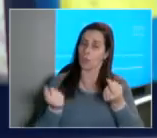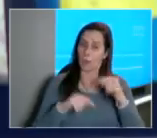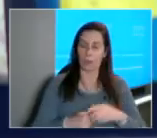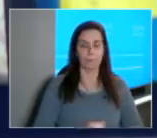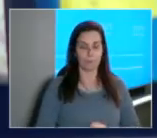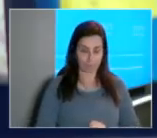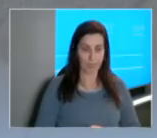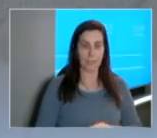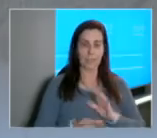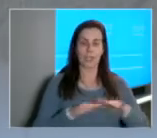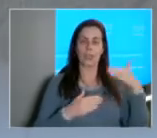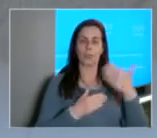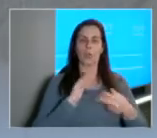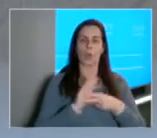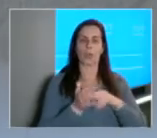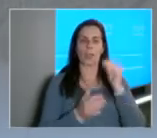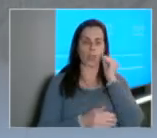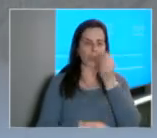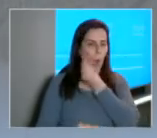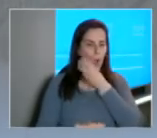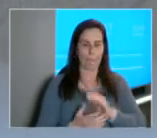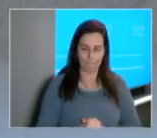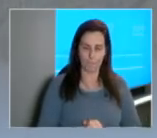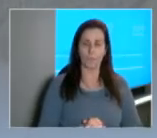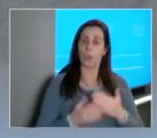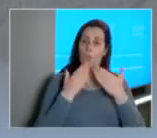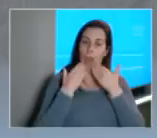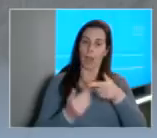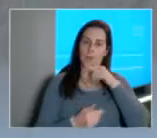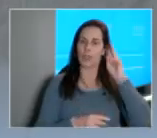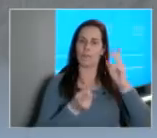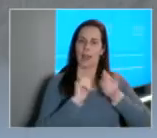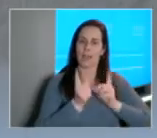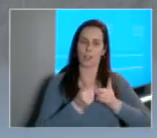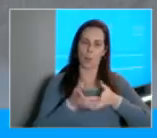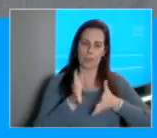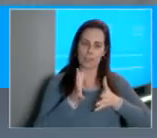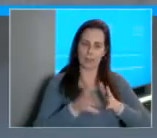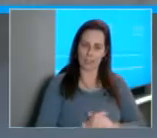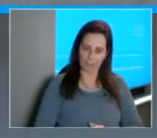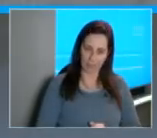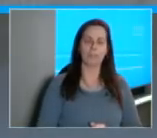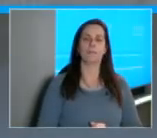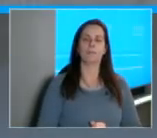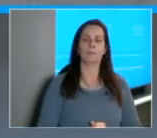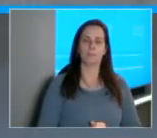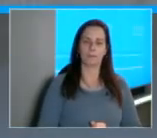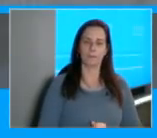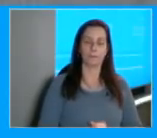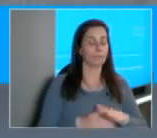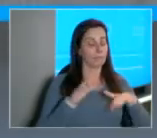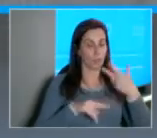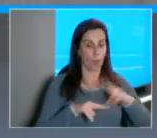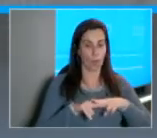רבה. זהו, עד כאן פרלמנט הצהריים שלנו להיום. תודה רבה לתמי שמע על התרגום משפת הסימנים.